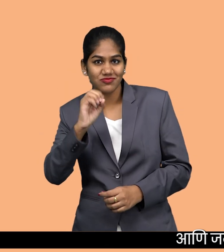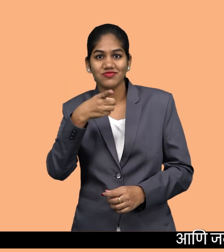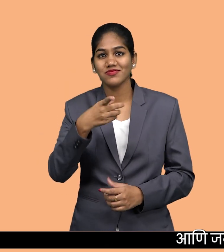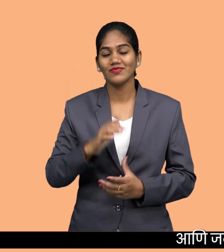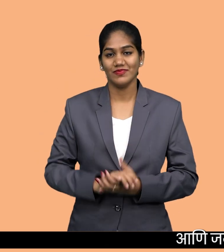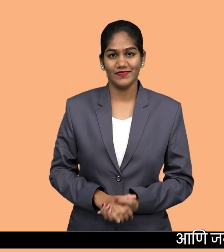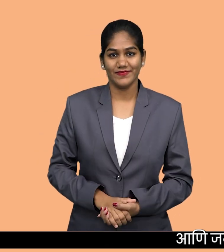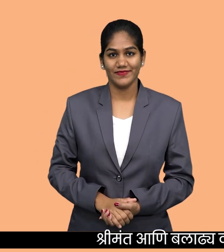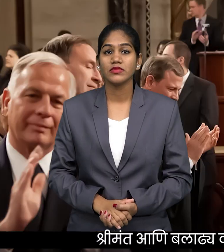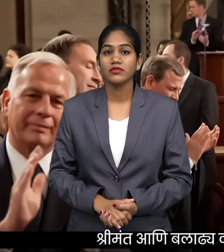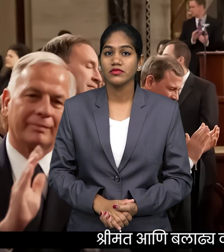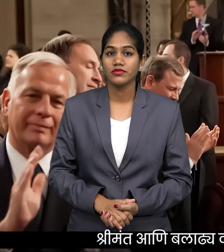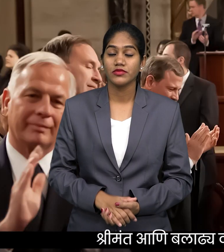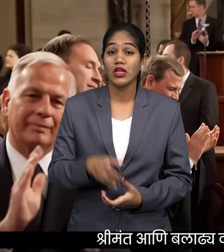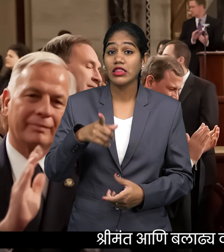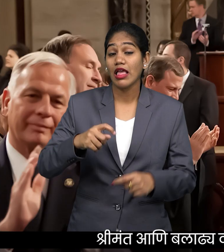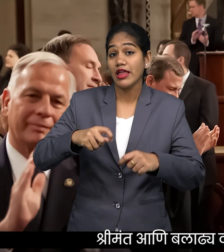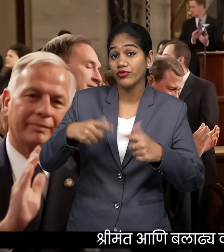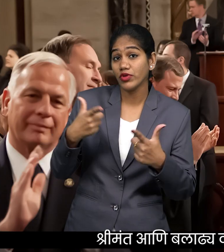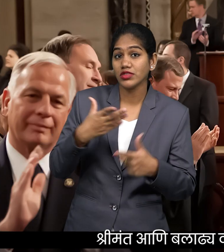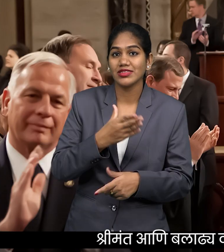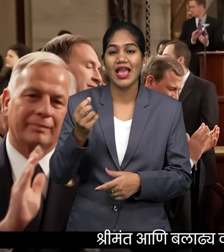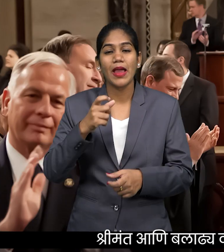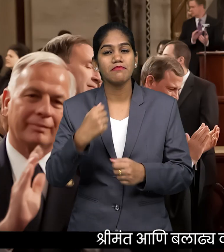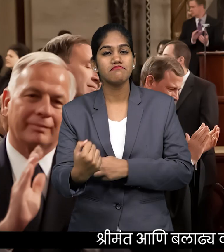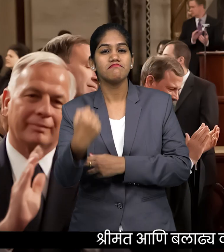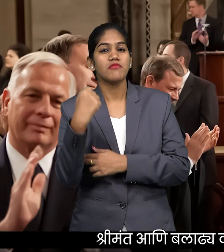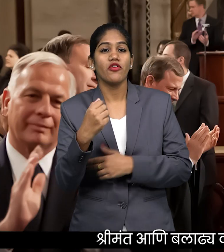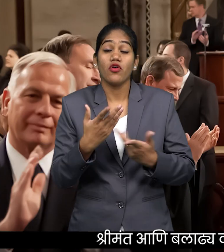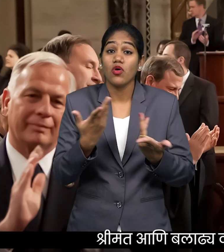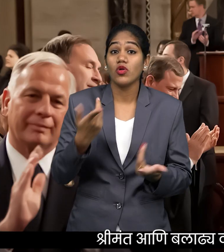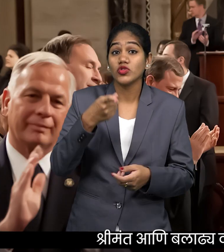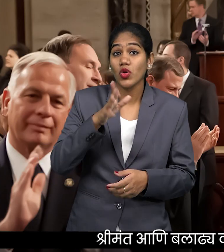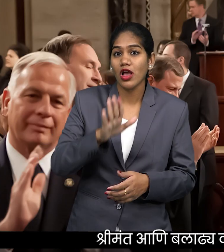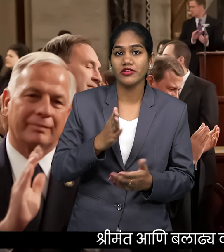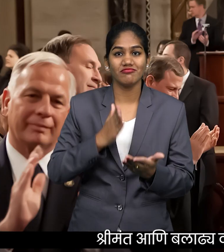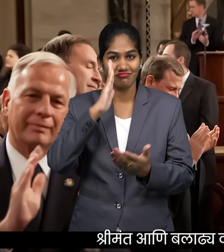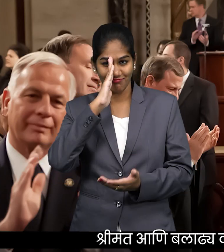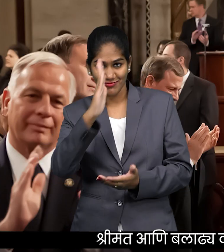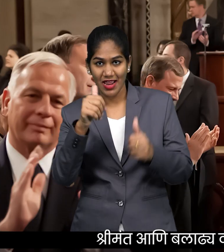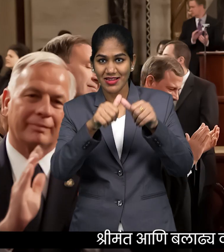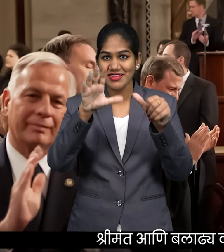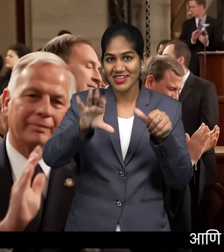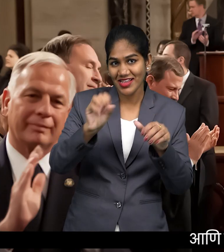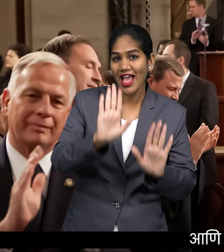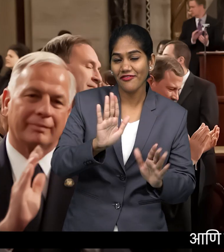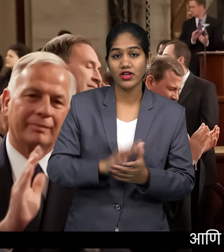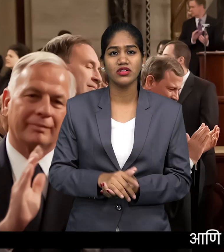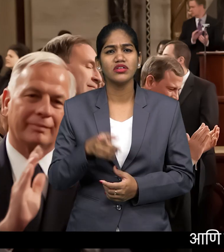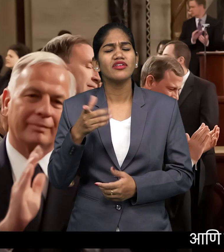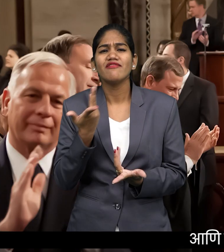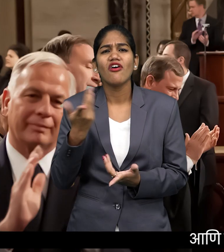जनमतावर प्रभाव टाकतात. श्रीमंत आणि बलाढ्य व्यक्तींना खासदारापर्यंत थेट प्रवेश असतो आणि